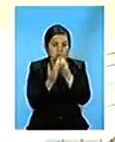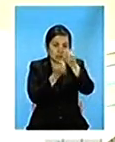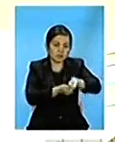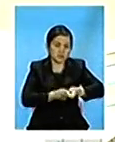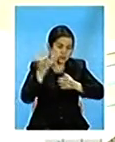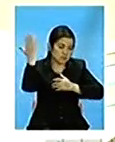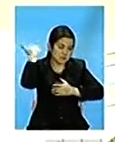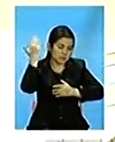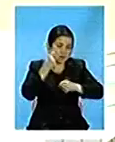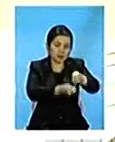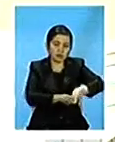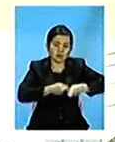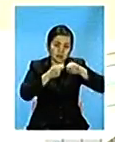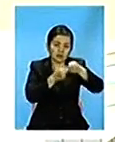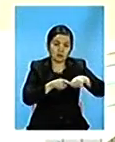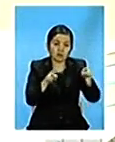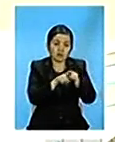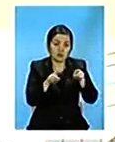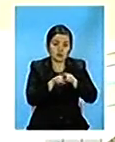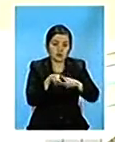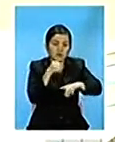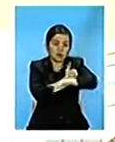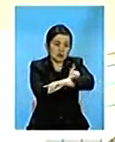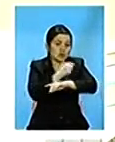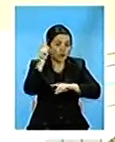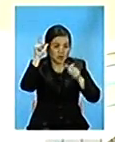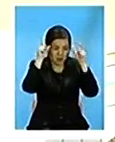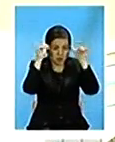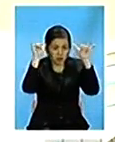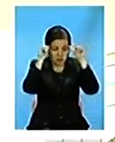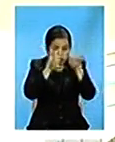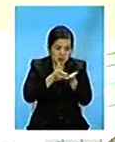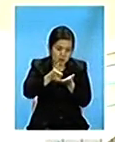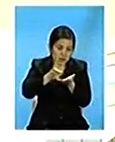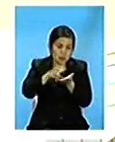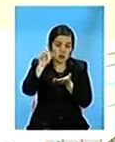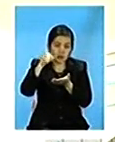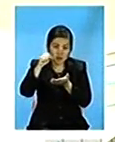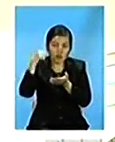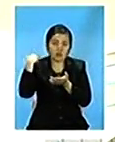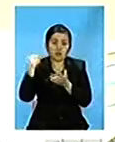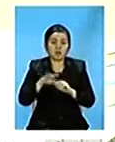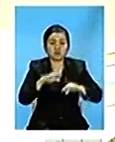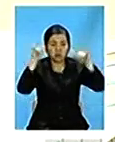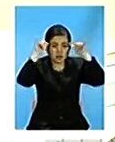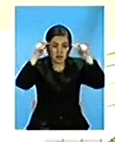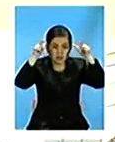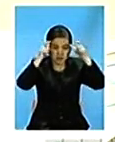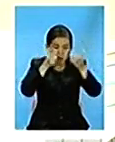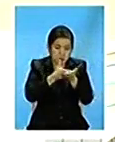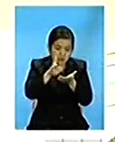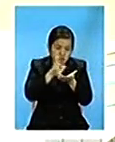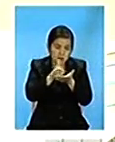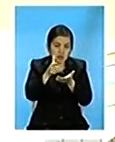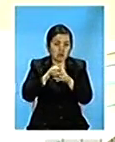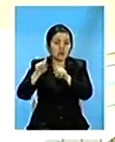ก่อนเนี่ยว่าทำเดิมเราใช้แรงงานสัตว์เวลาใช้แรงงานสัตว์ไถนาโคก